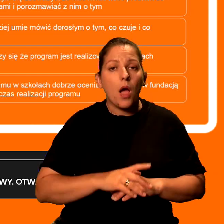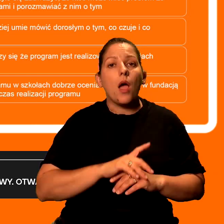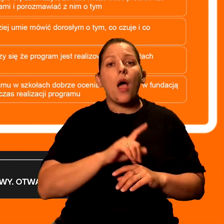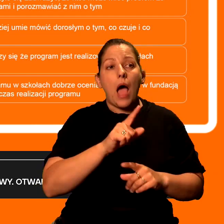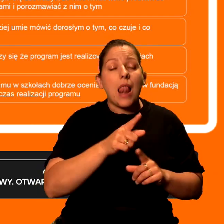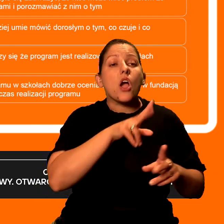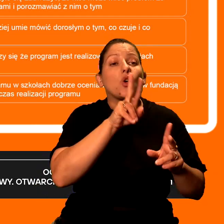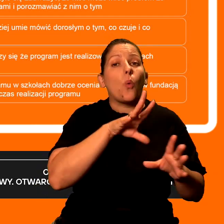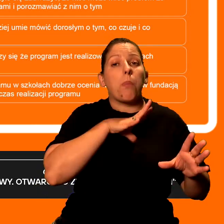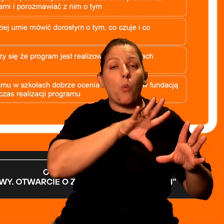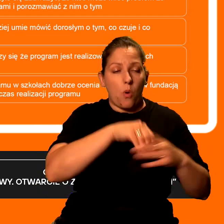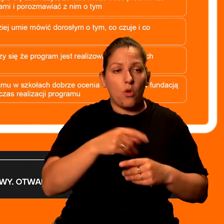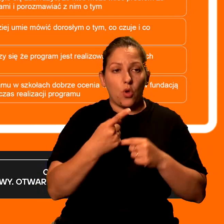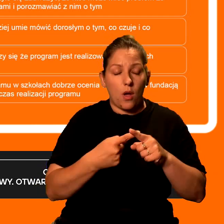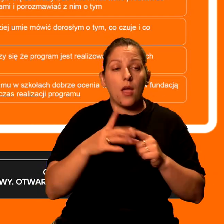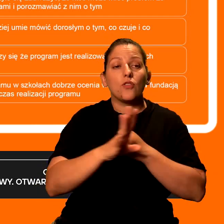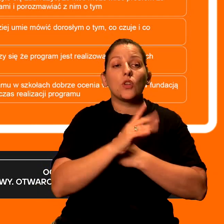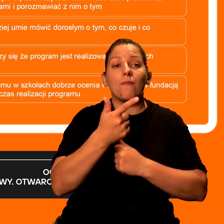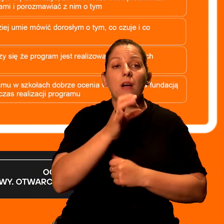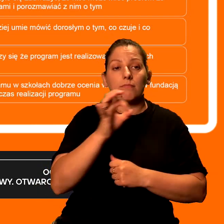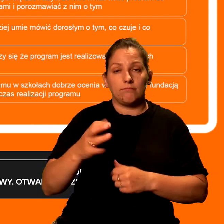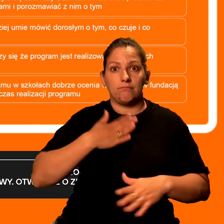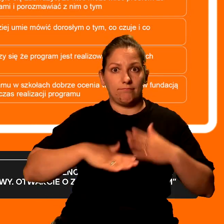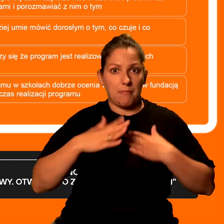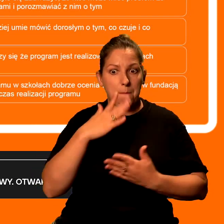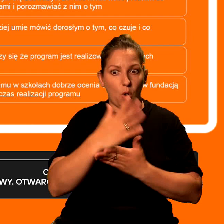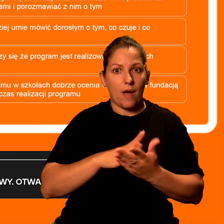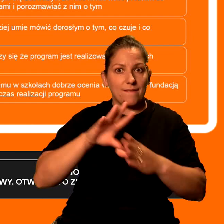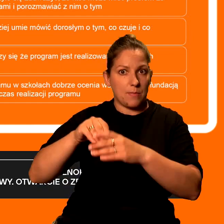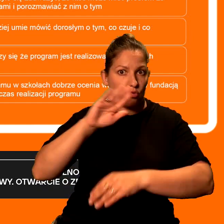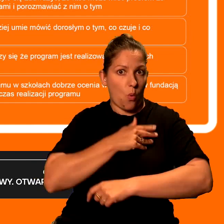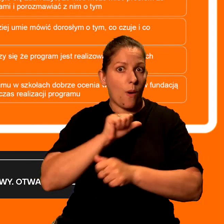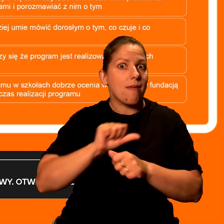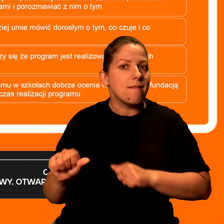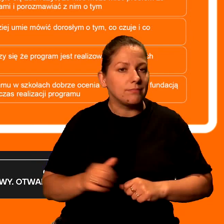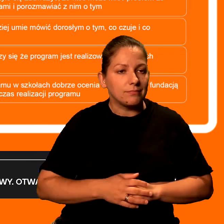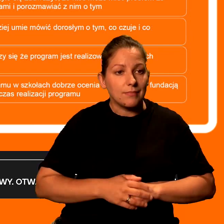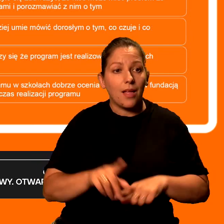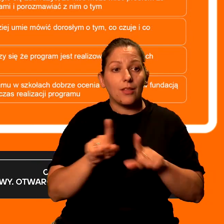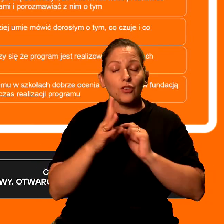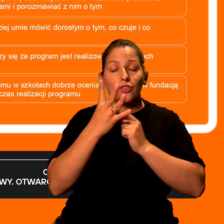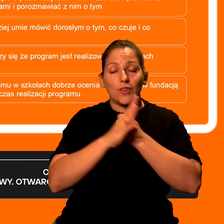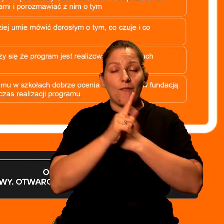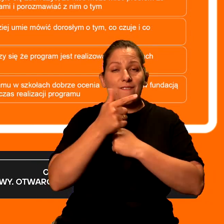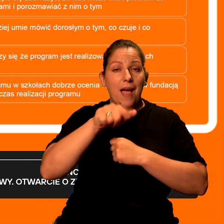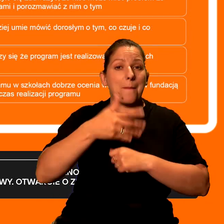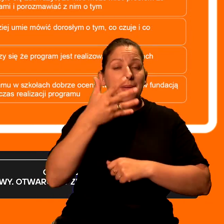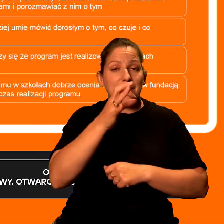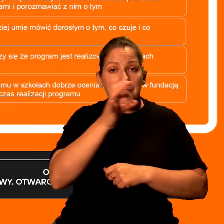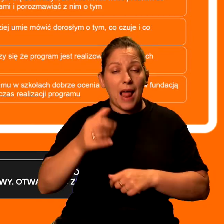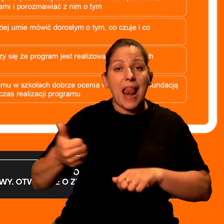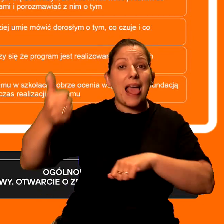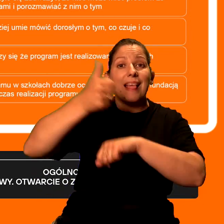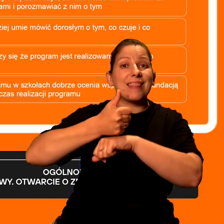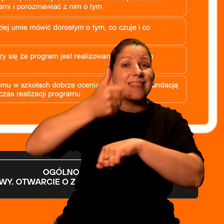brali. 92% powiedziało, że cieszy się, że program jest realizowany w szkołach. I co więcej, 92,5% liderów,